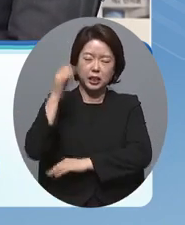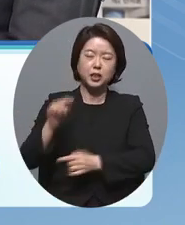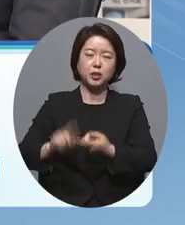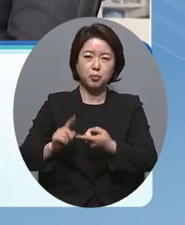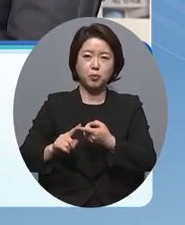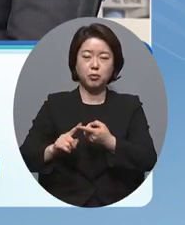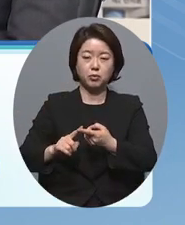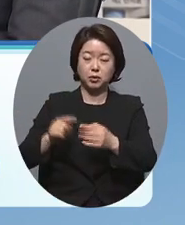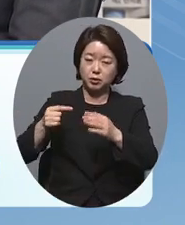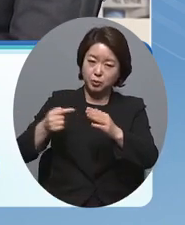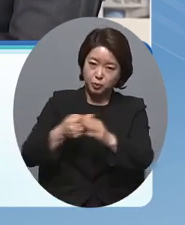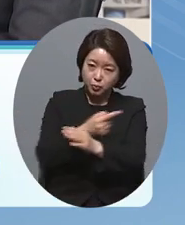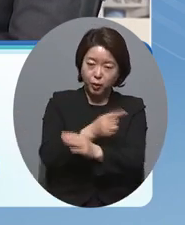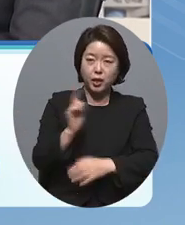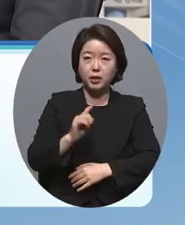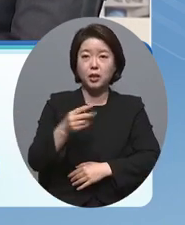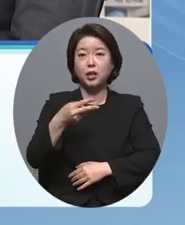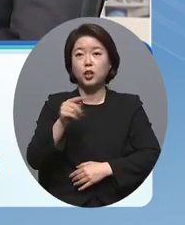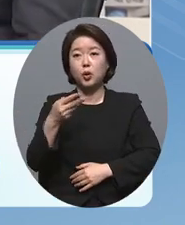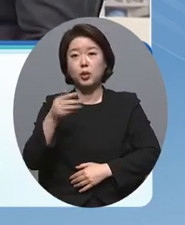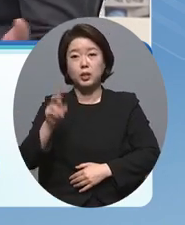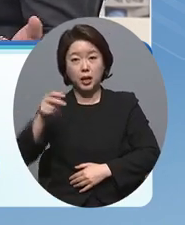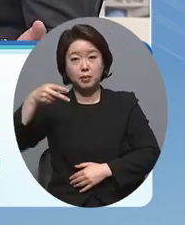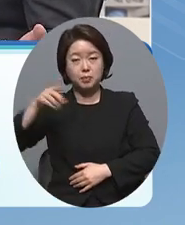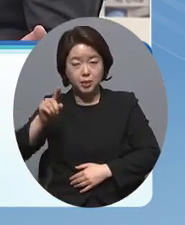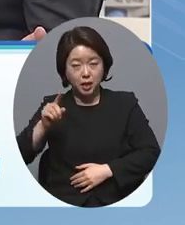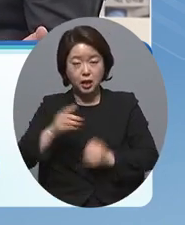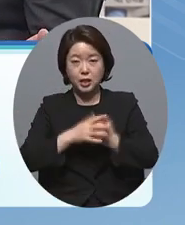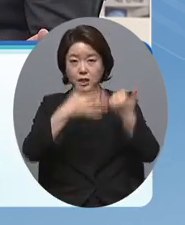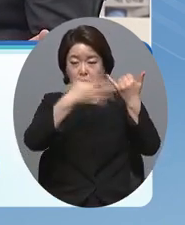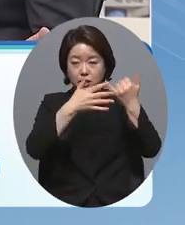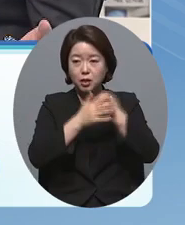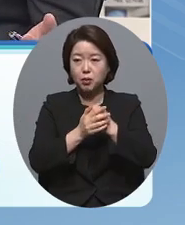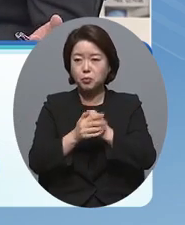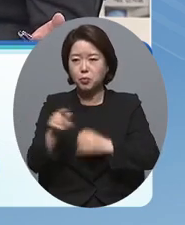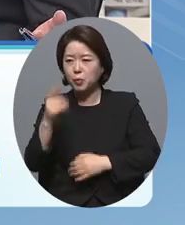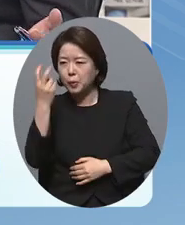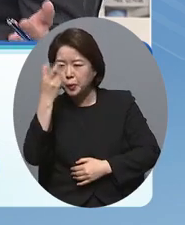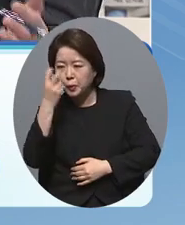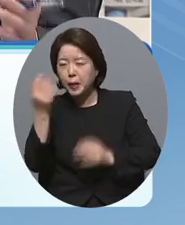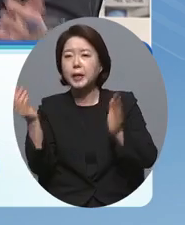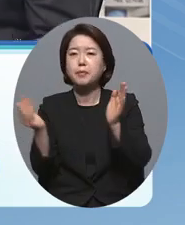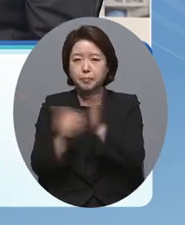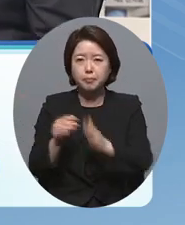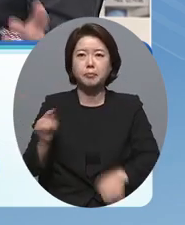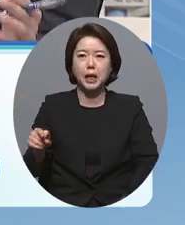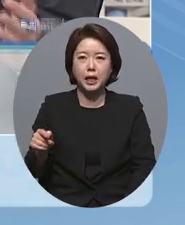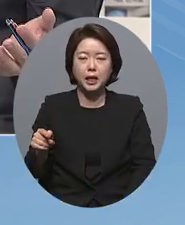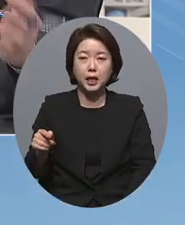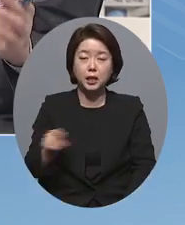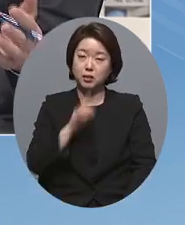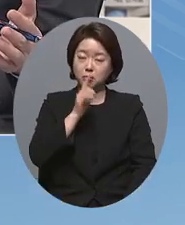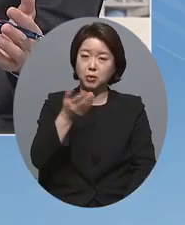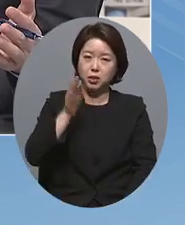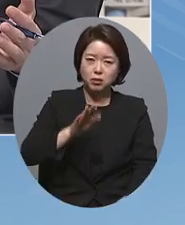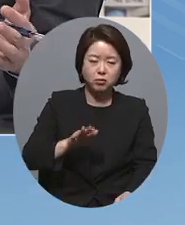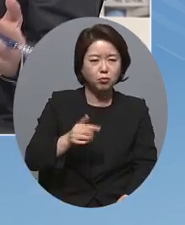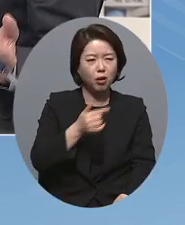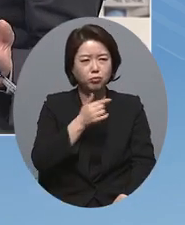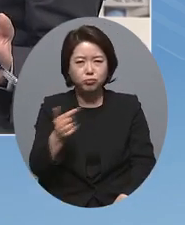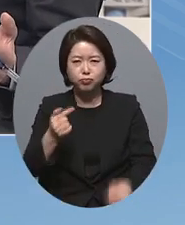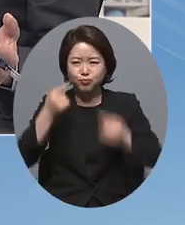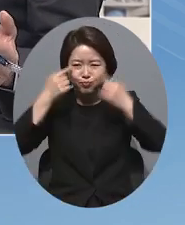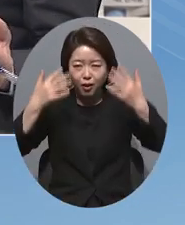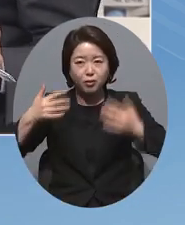그 외에 이제 더 탐사에서는 뭐 다른 크로스 체크를 했다고 하는데 네. 그 크로스 체크를 뭐 이렇게 크게 한 흔적은 별로